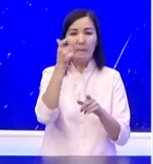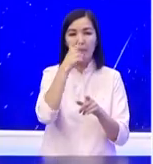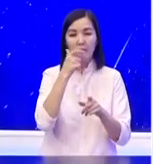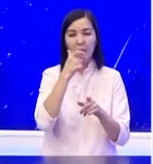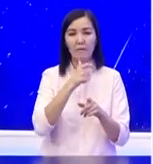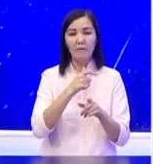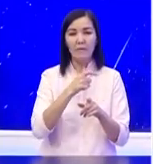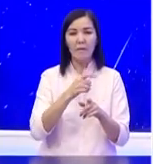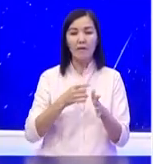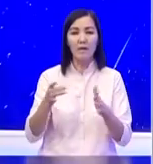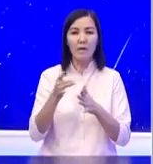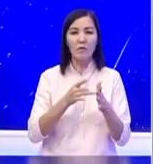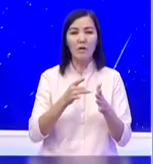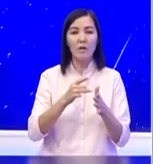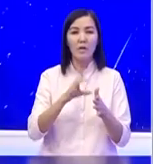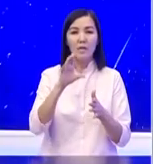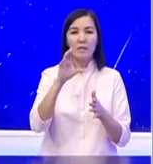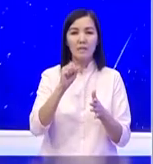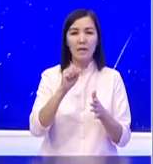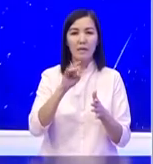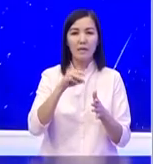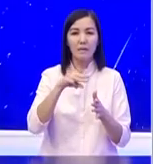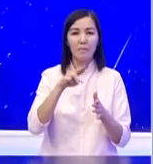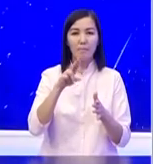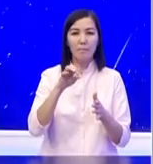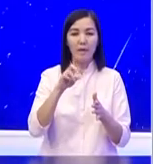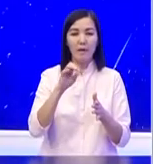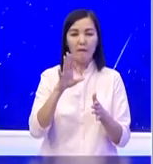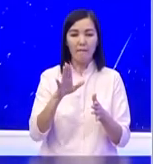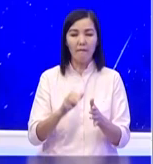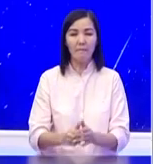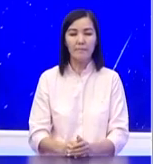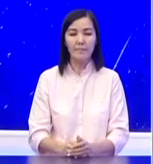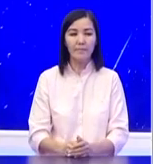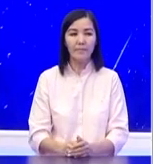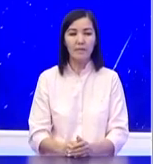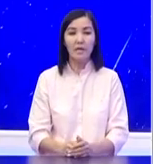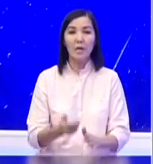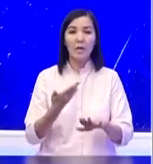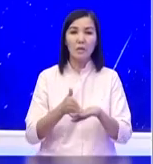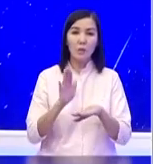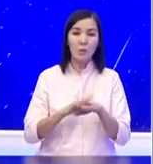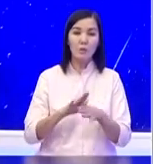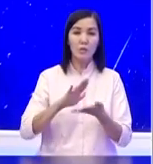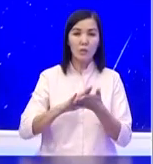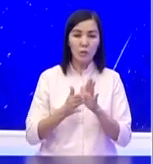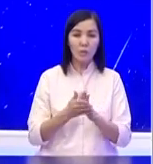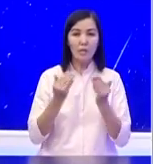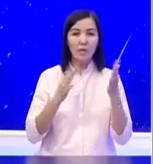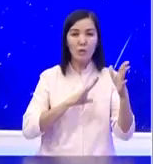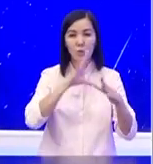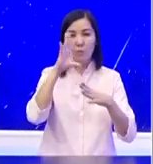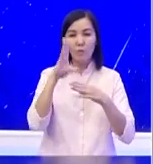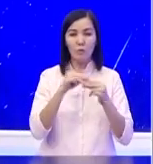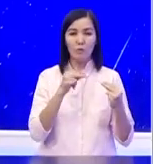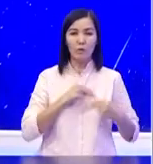района Толео Сарпекова. Был марапат Теханажангоса. Несмотря на сложную ситуацию, в стране наши коллеги днем и ночью